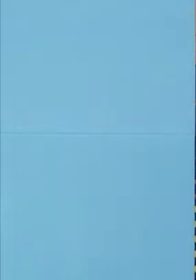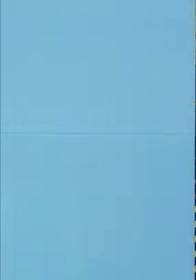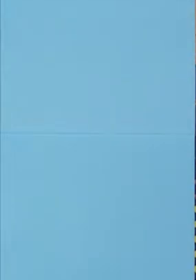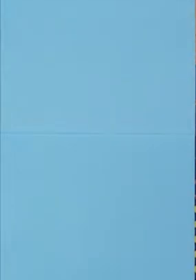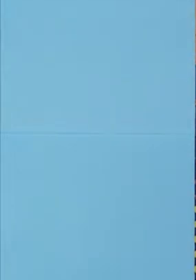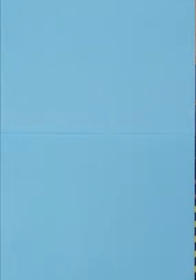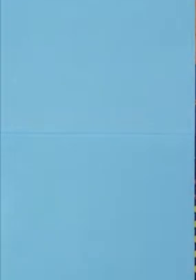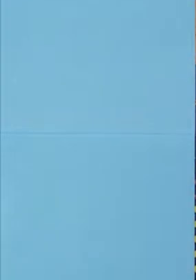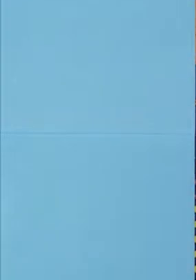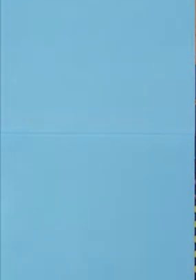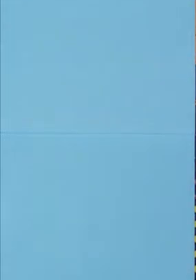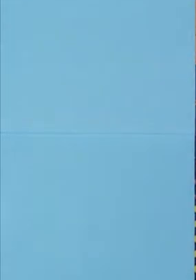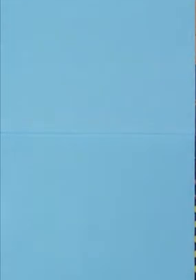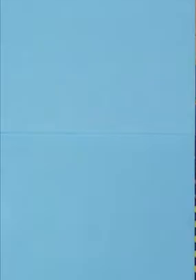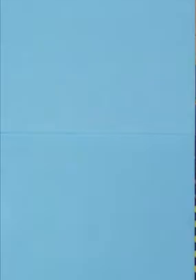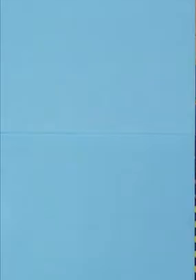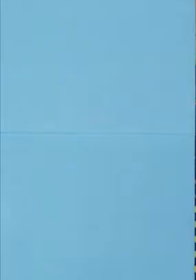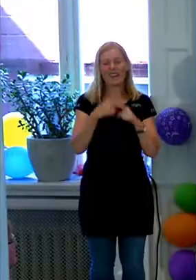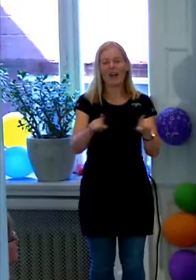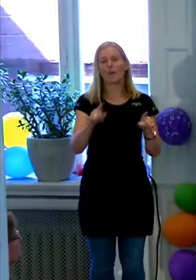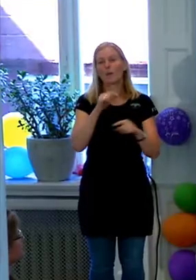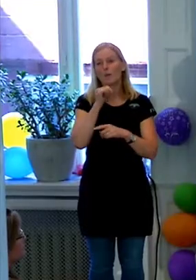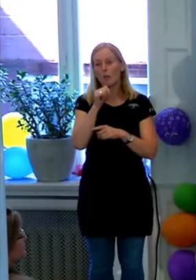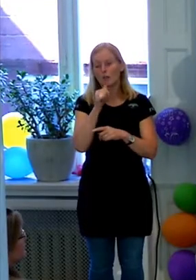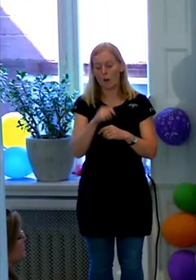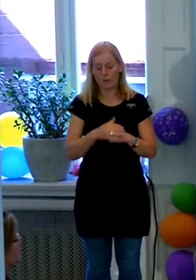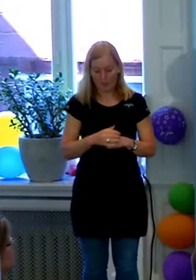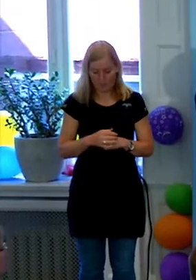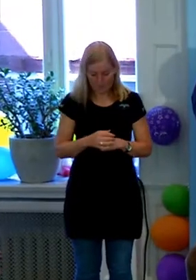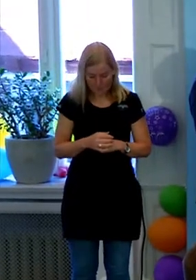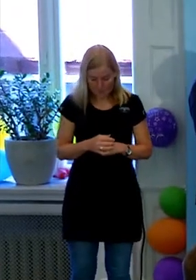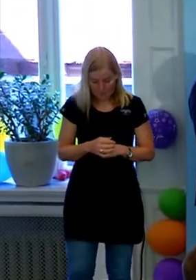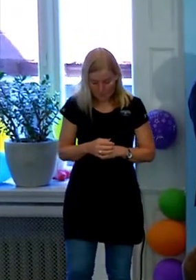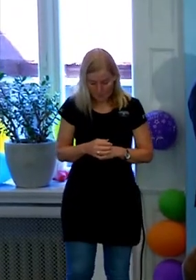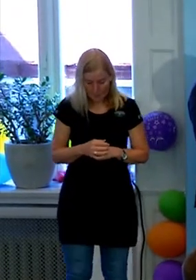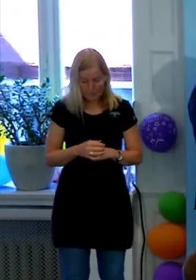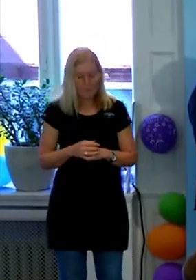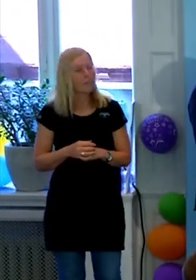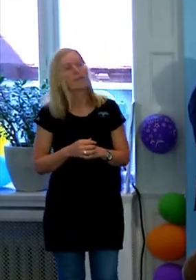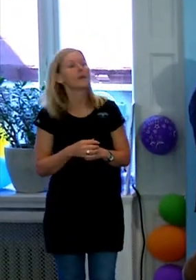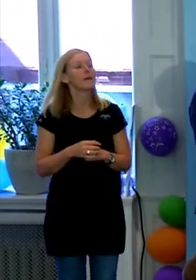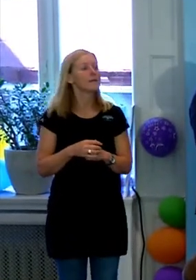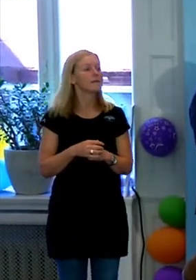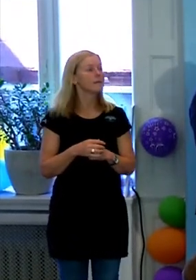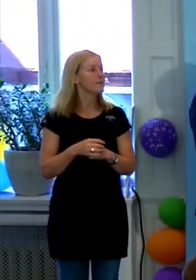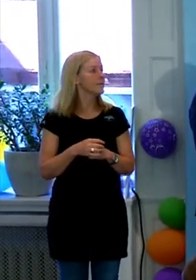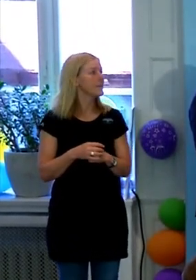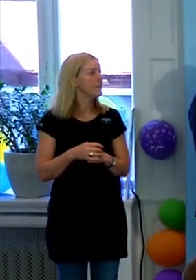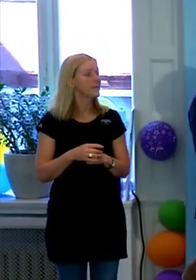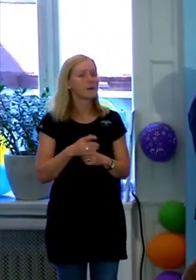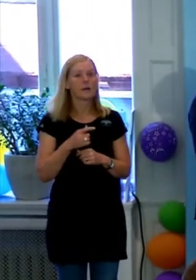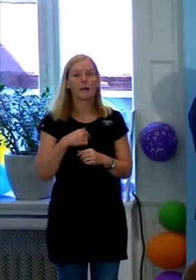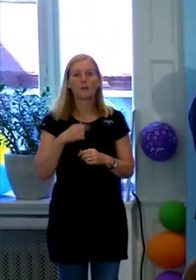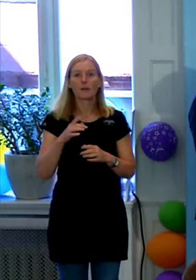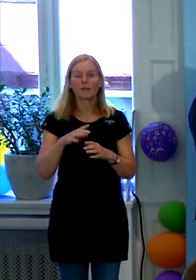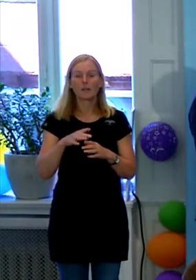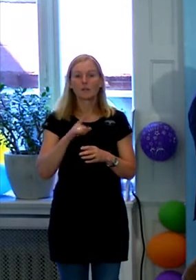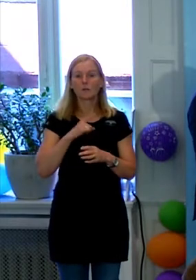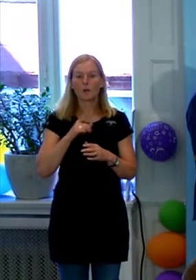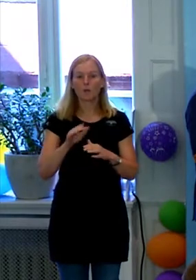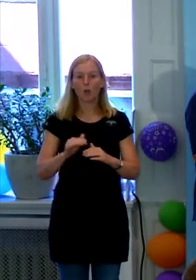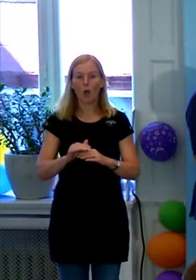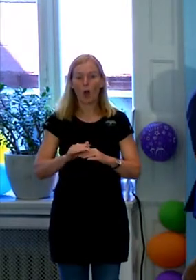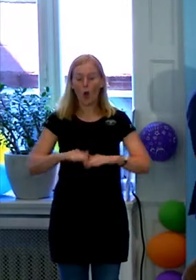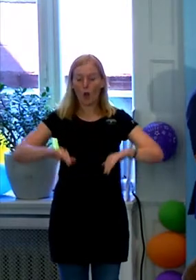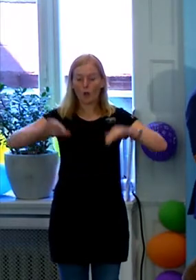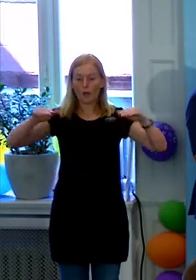perspektiv? Nej, det ser lite annorlunda ut. Jag vet att du gör det. Men säga, vi har ju sådana enorma höjder runt vår stad.